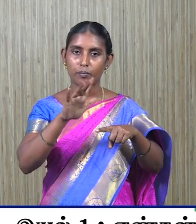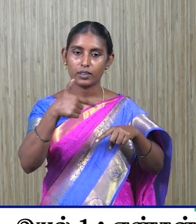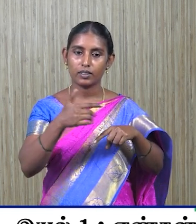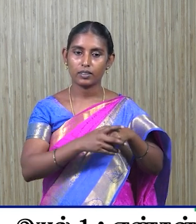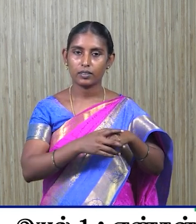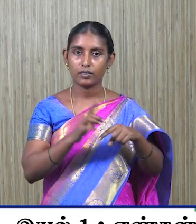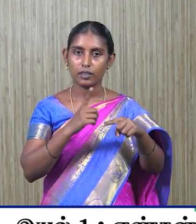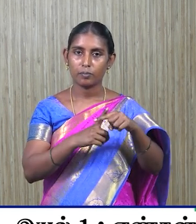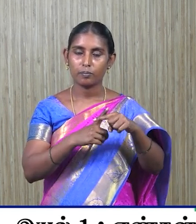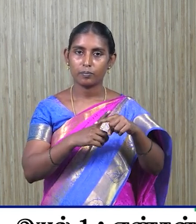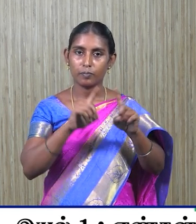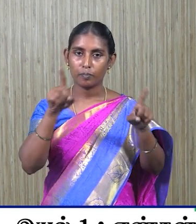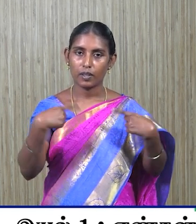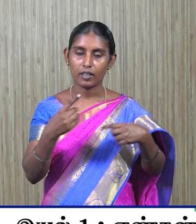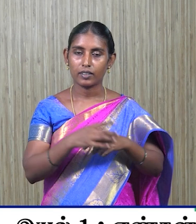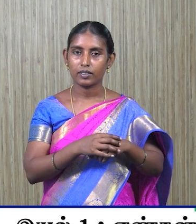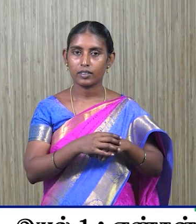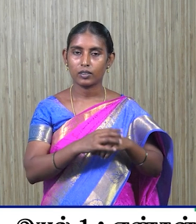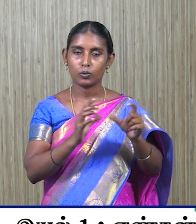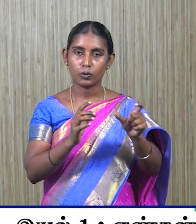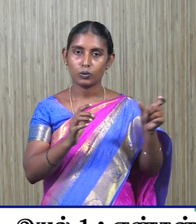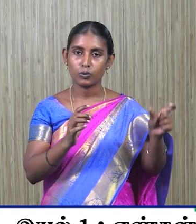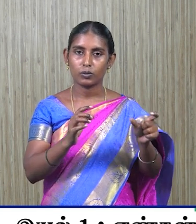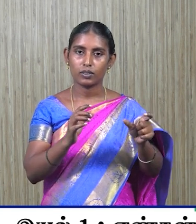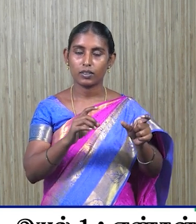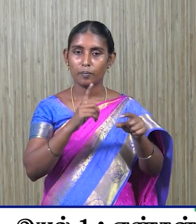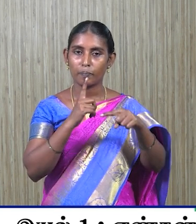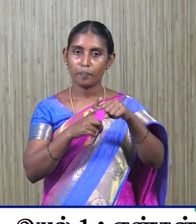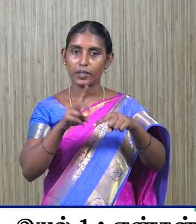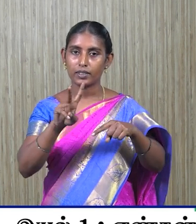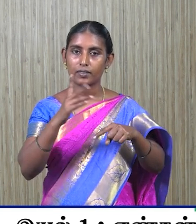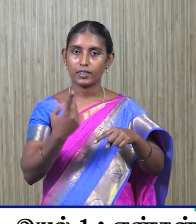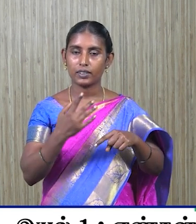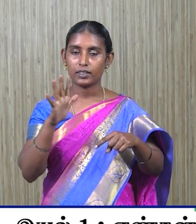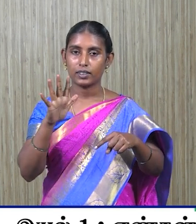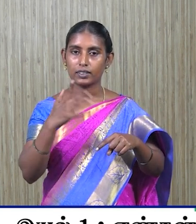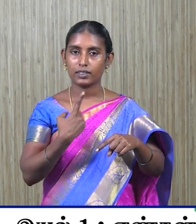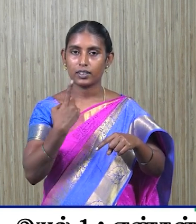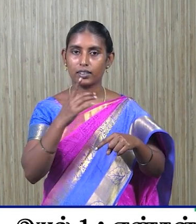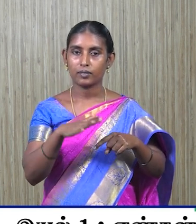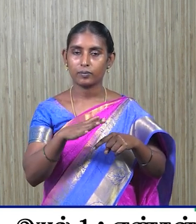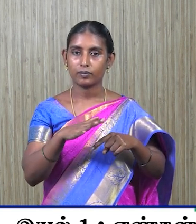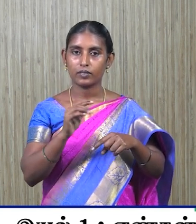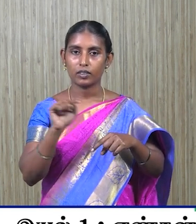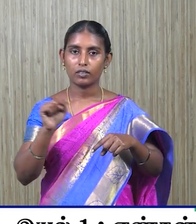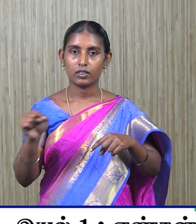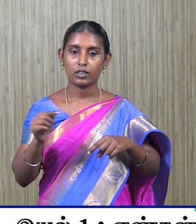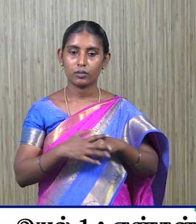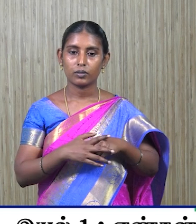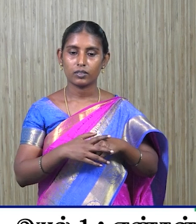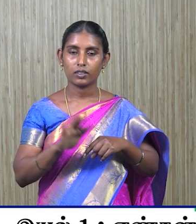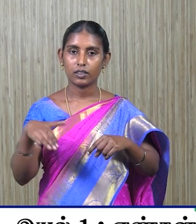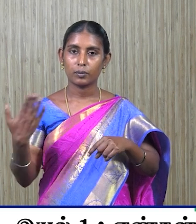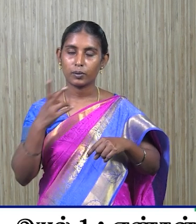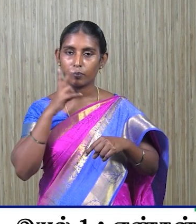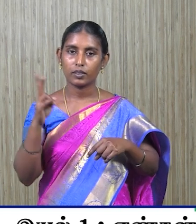43 - 57 ப்ராக்கெட், இது ரெண்டும் ஒரு ஜோடியாகவும் 25 தனியாகவும் வச்சிடும். அதே இஸ் ஈக்குவல் டு அந்த